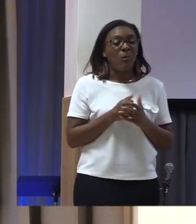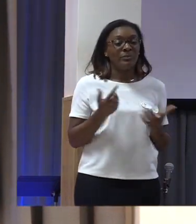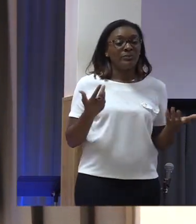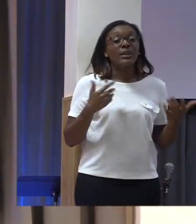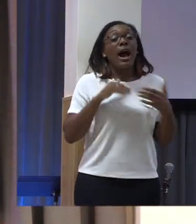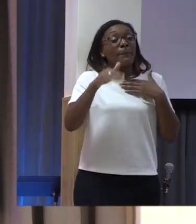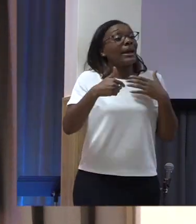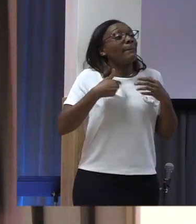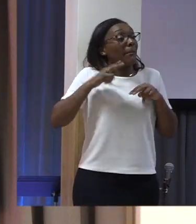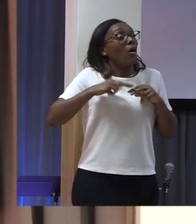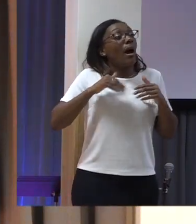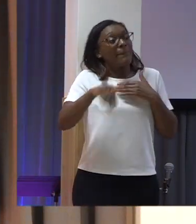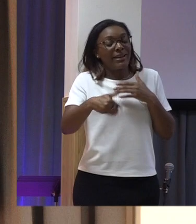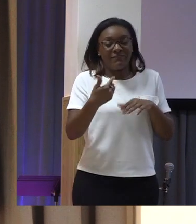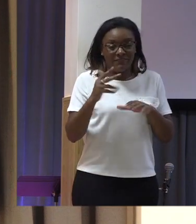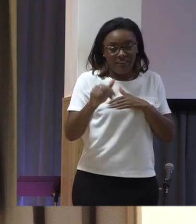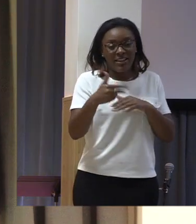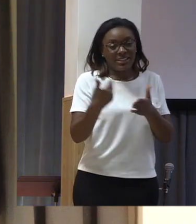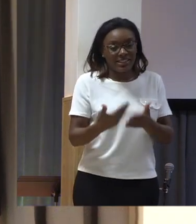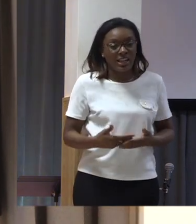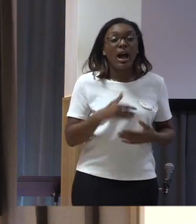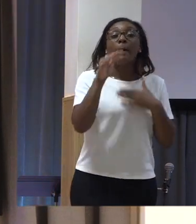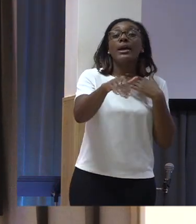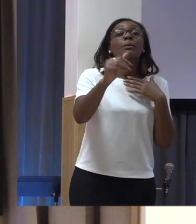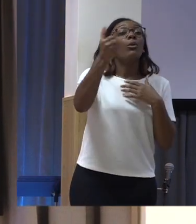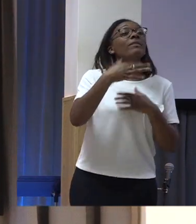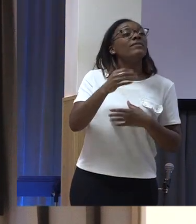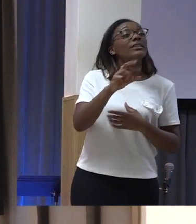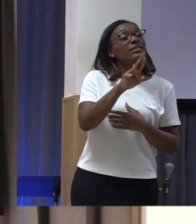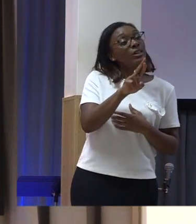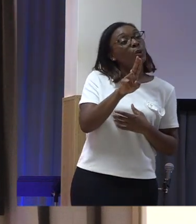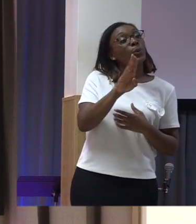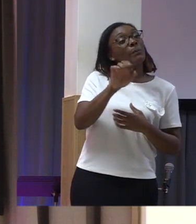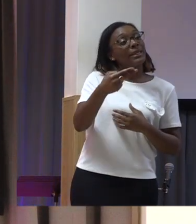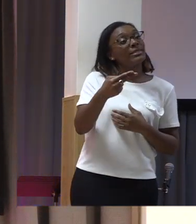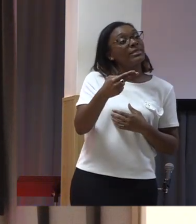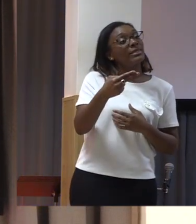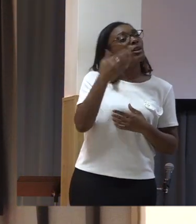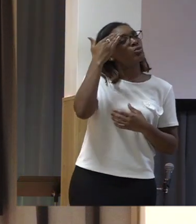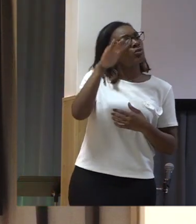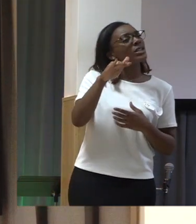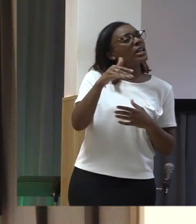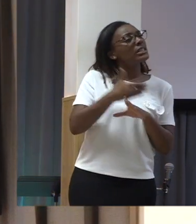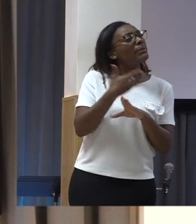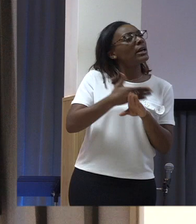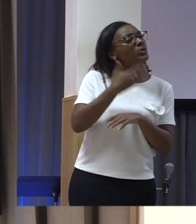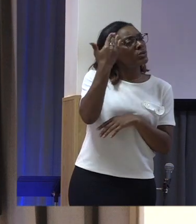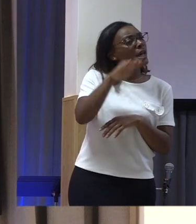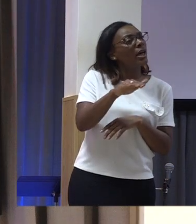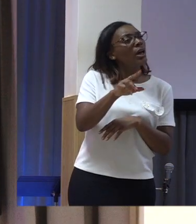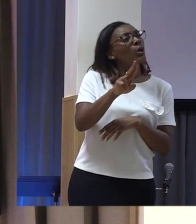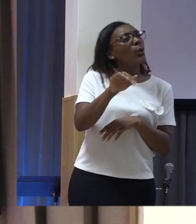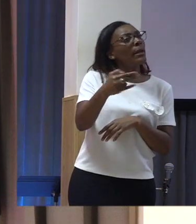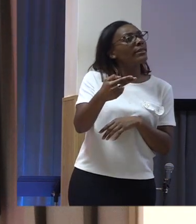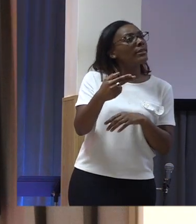lui. Il dit, il appelle en premier Ruben. Vous savez ce qui s'est passé avec Ruben? Il a souillé